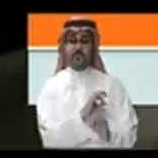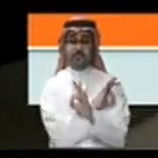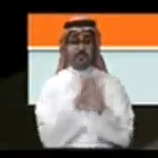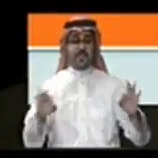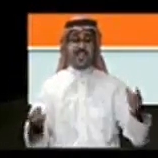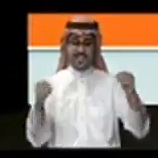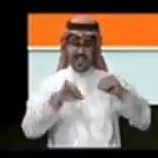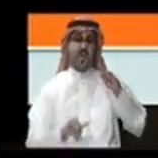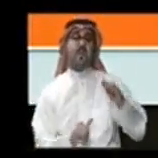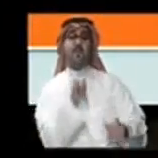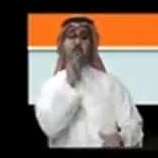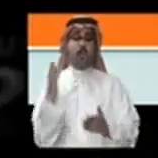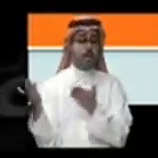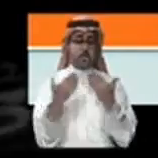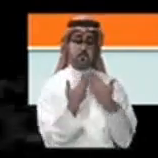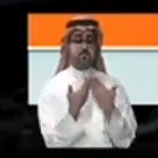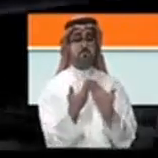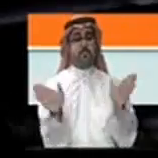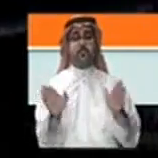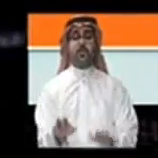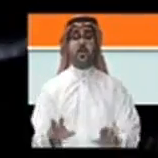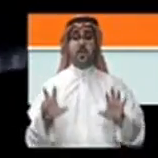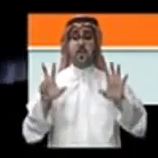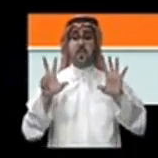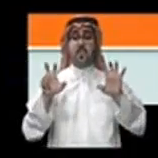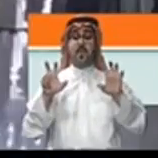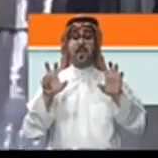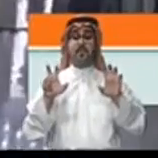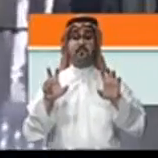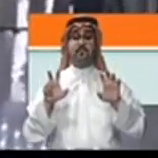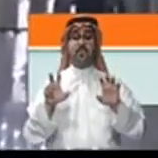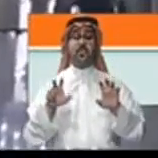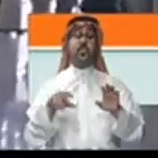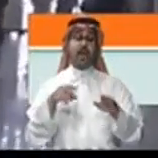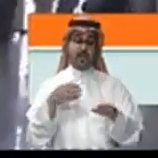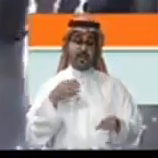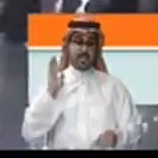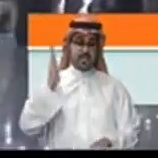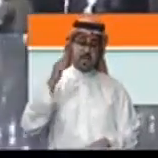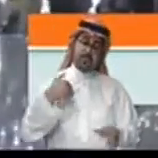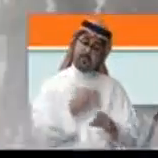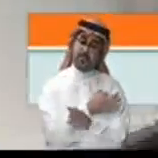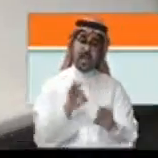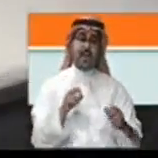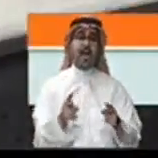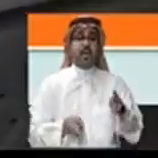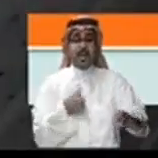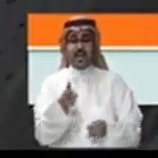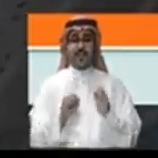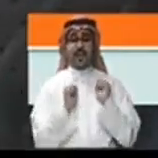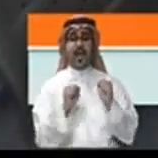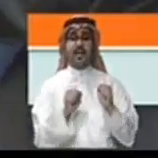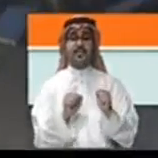السعة الاستيعابية لما يوازي 80 رحلة. ويأتي إطلاق قطار الحرمين والذي يعد أحد